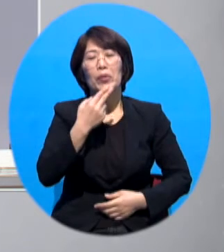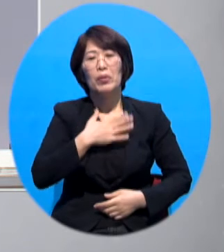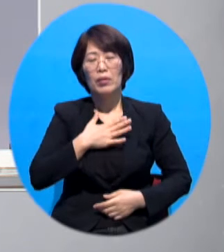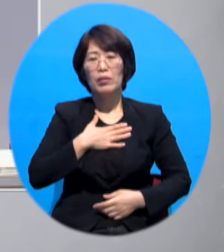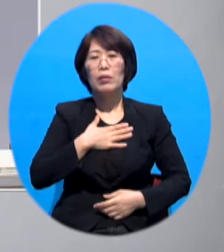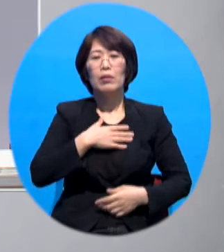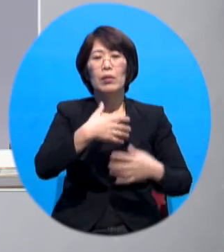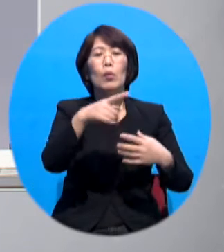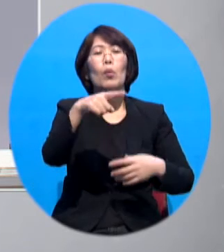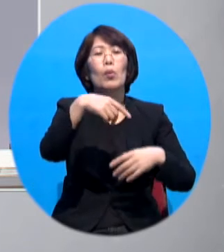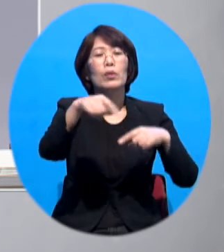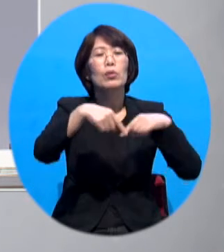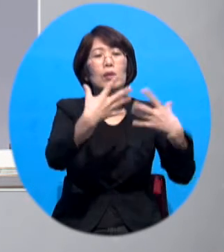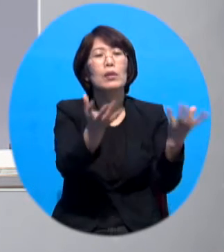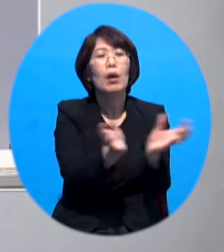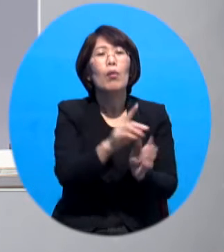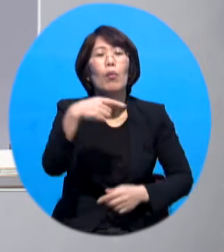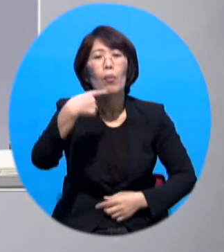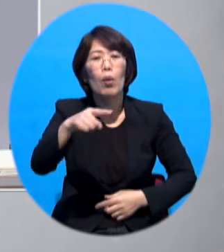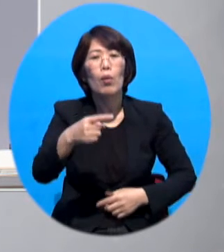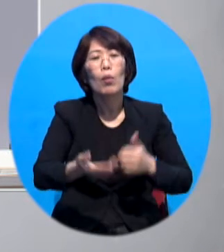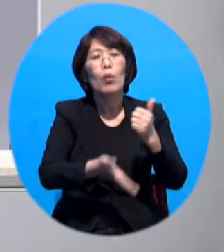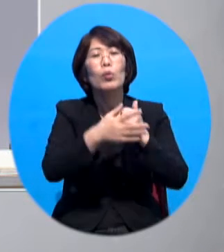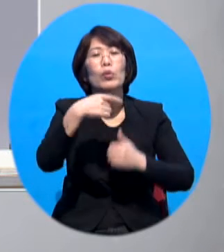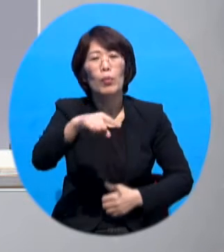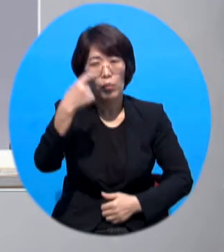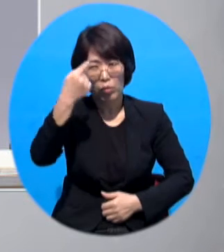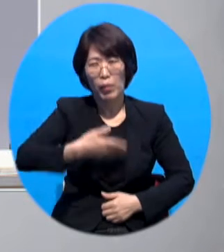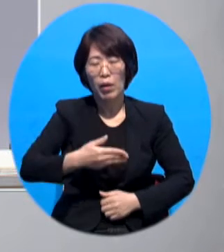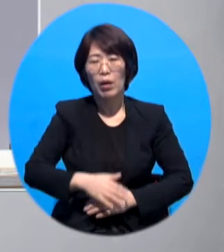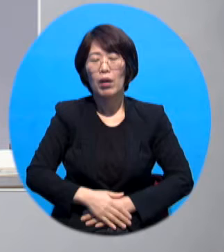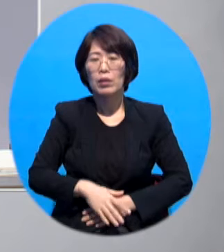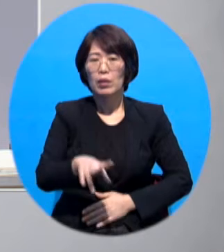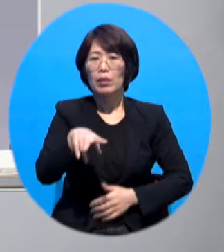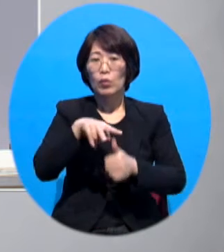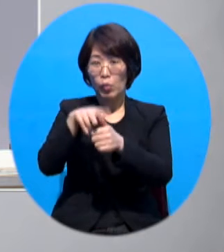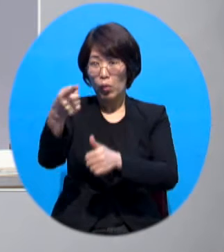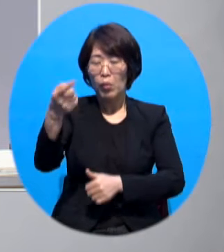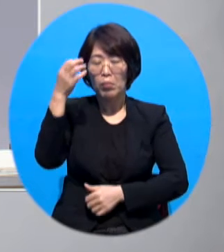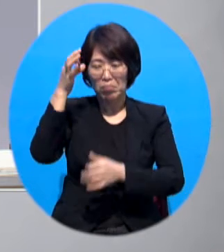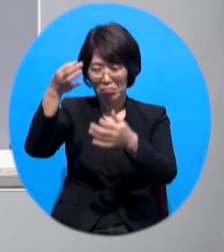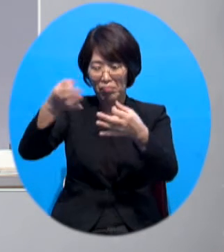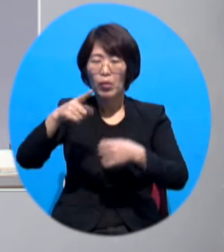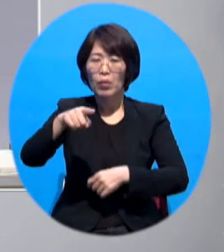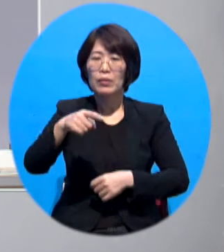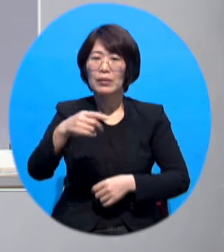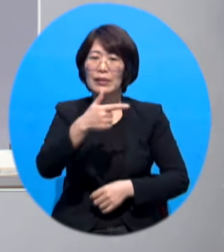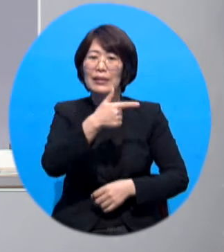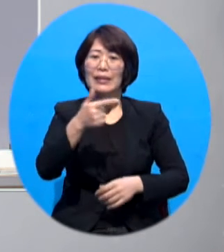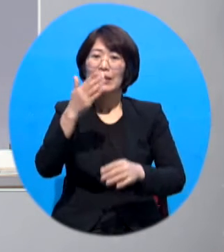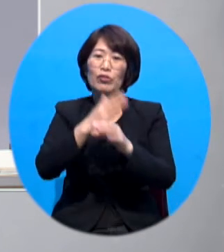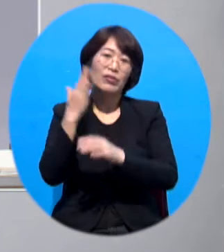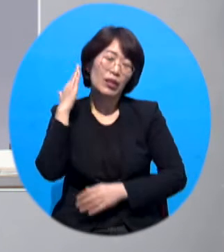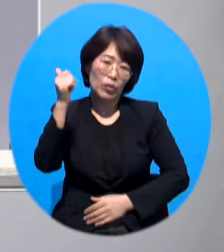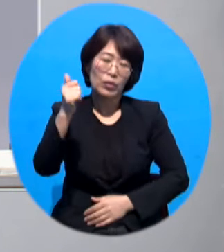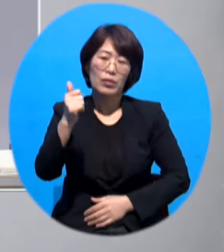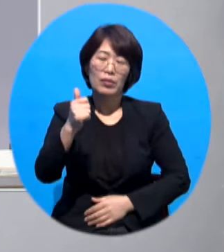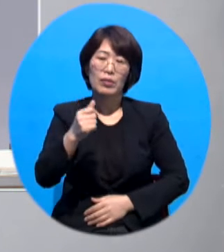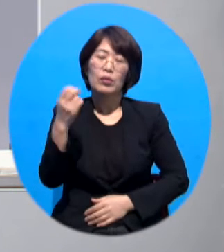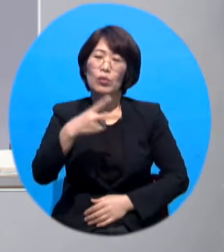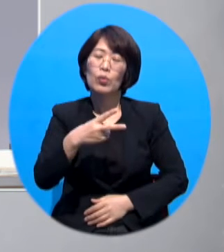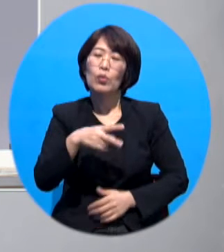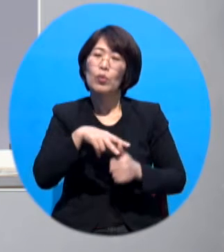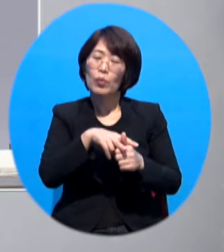정당을 어디냐 공천은 받았느냐 가 질문 하시는데요 어 근데 후 보니 보시면 이제 램 대통령 후보 니 그리고 고갱 대 좀